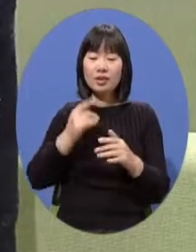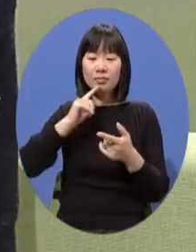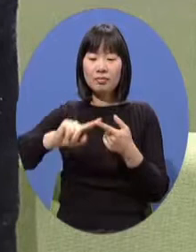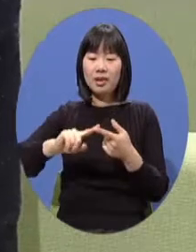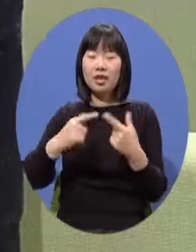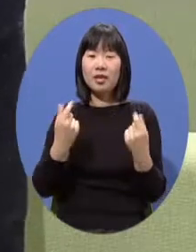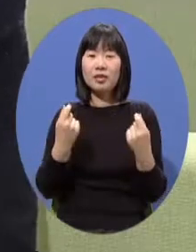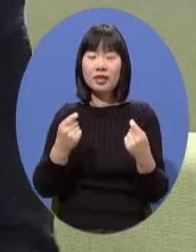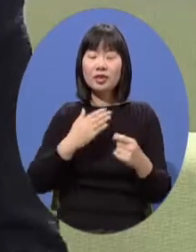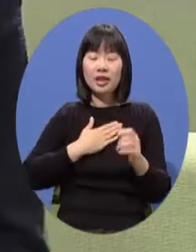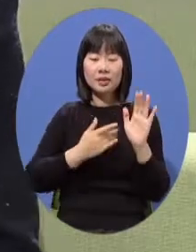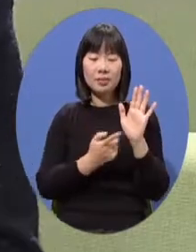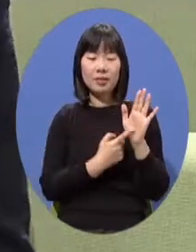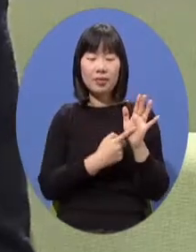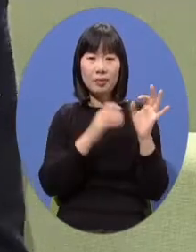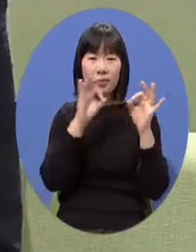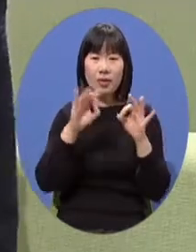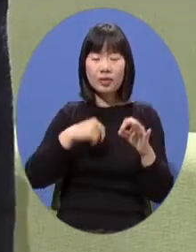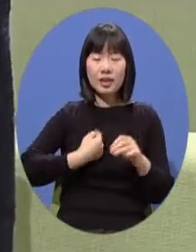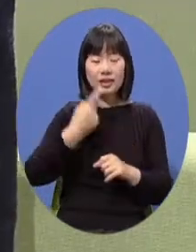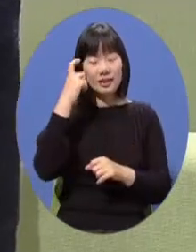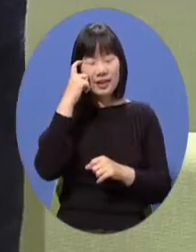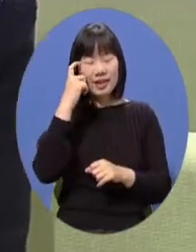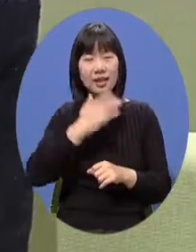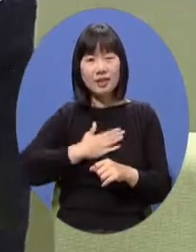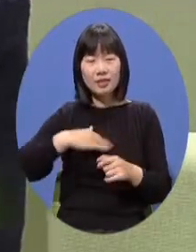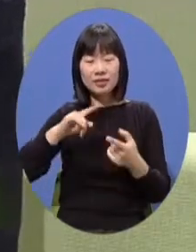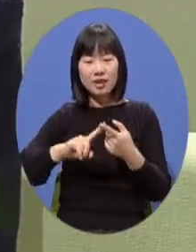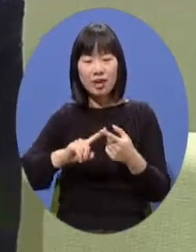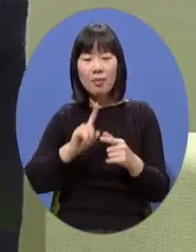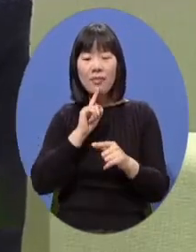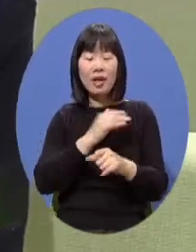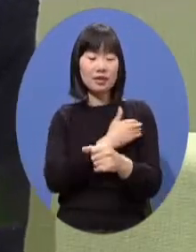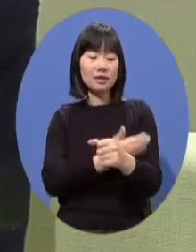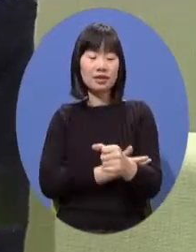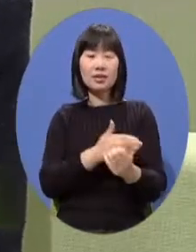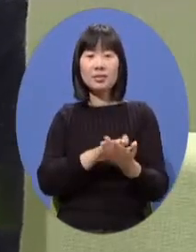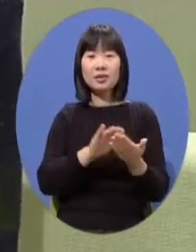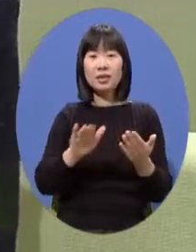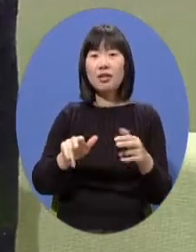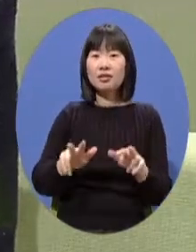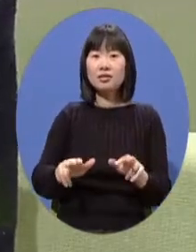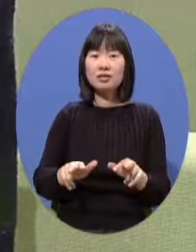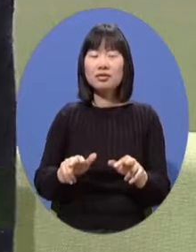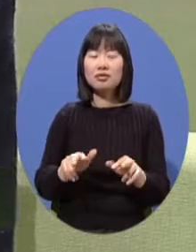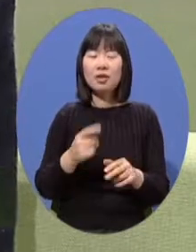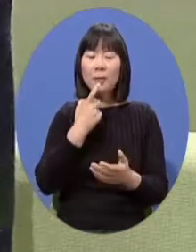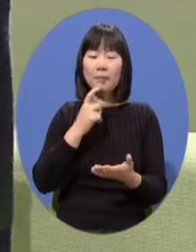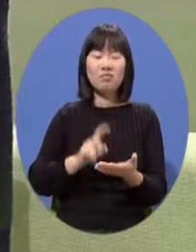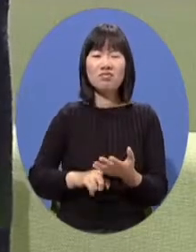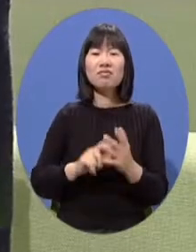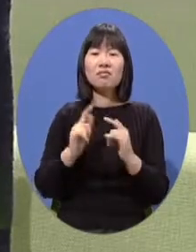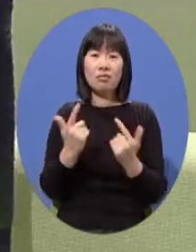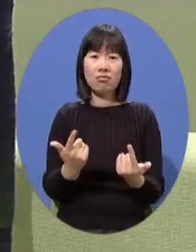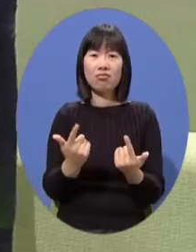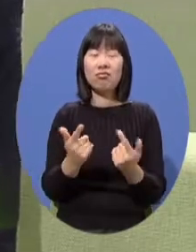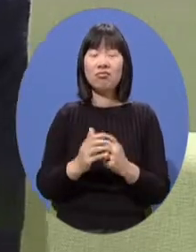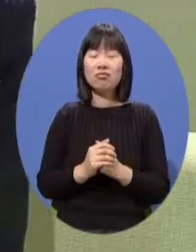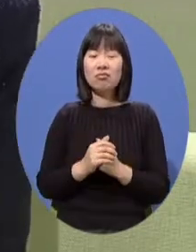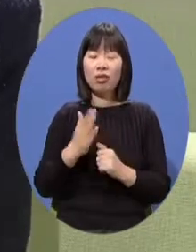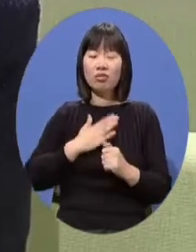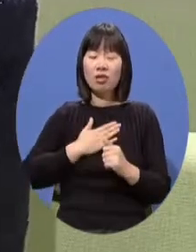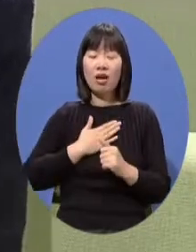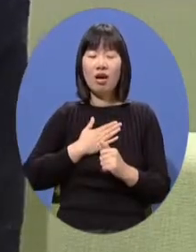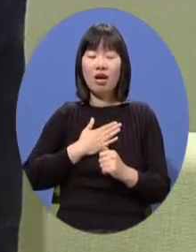말씀드린 것처럼 자기 표현은 자기의 어떤 생각이나 감정을 말하는 능력인데 사실은 이게 그렇게 쉽지가 않아요. 네. 왜냐하면